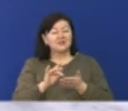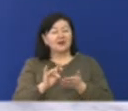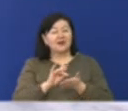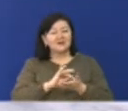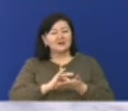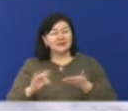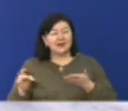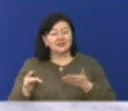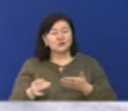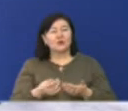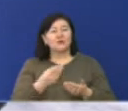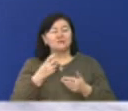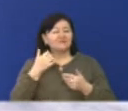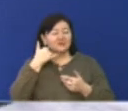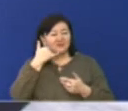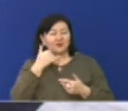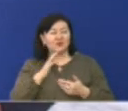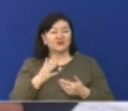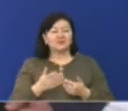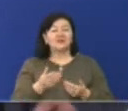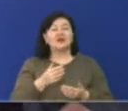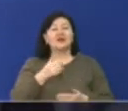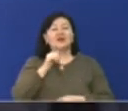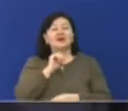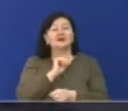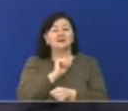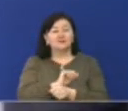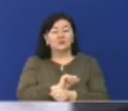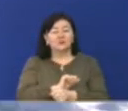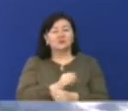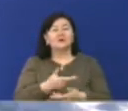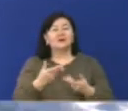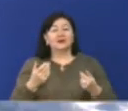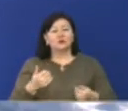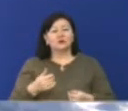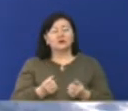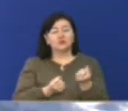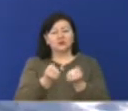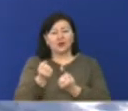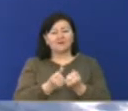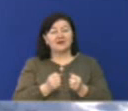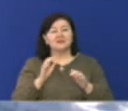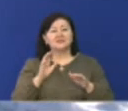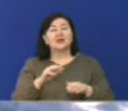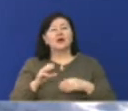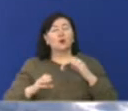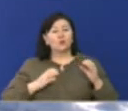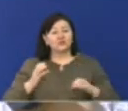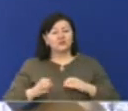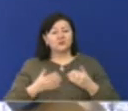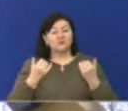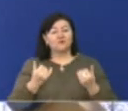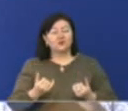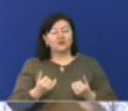подразделениями гражданской защиты и командным пунктом. Тактика специальные учения были разработаны с